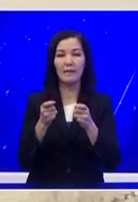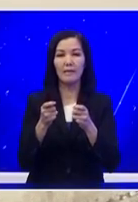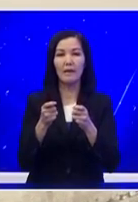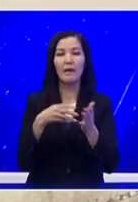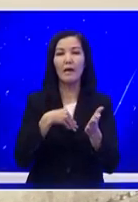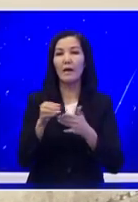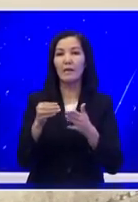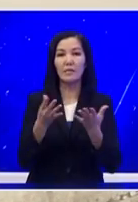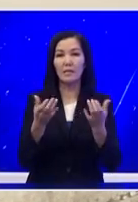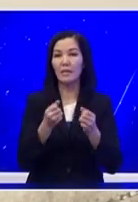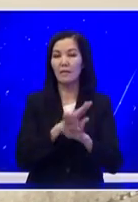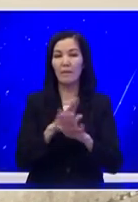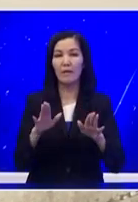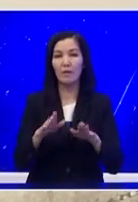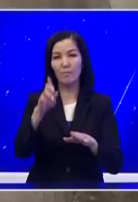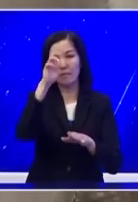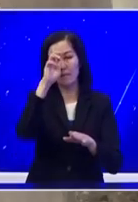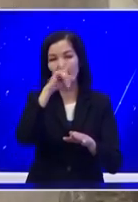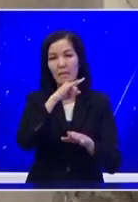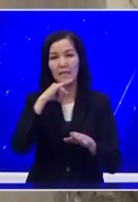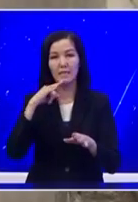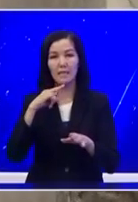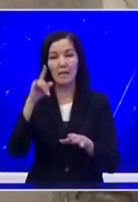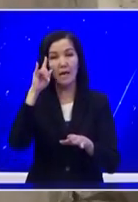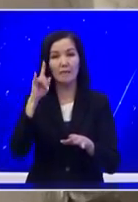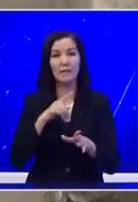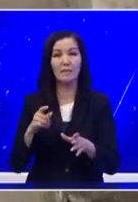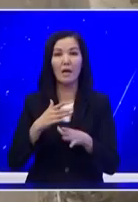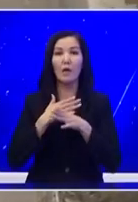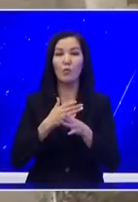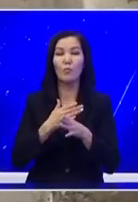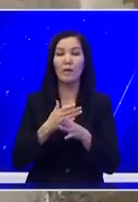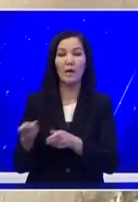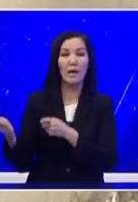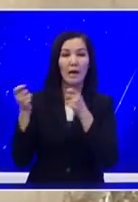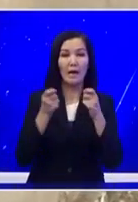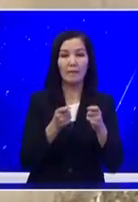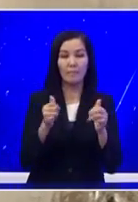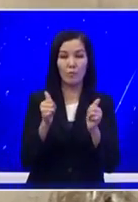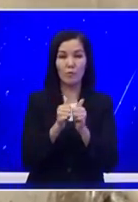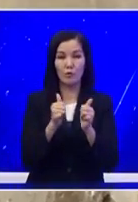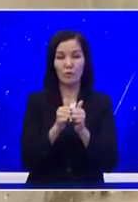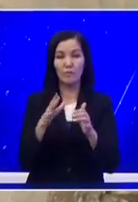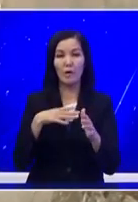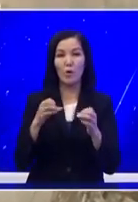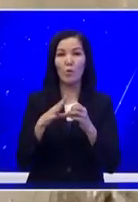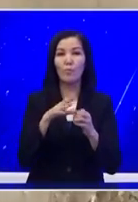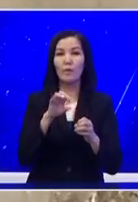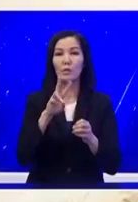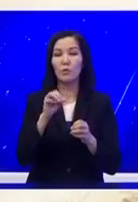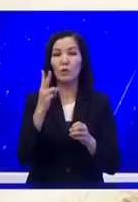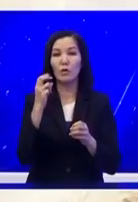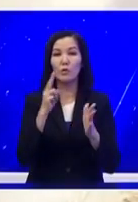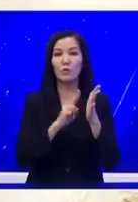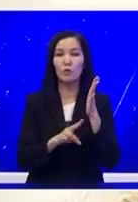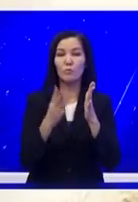сатылып алынған жоқ. Елдің елге, халықтың халыққа көмегі. Сырттан келген сәлемдеме көрші елден жетті. 15 тонна